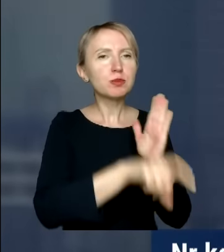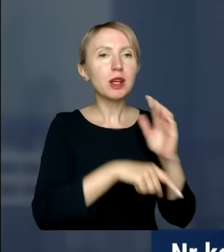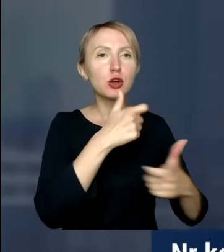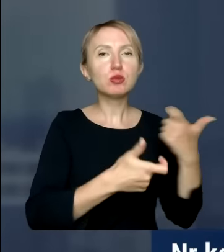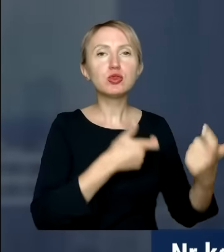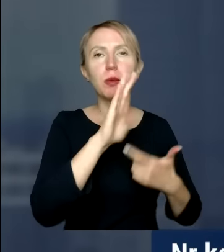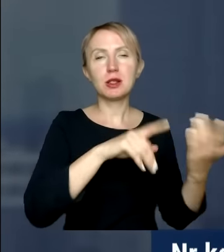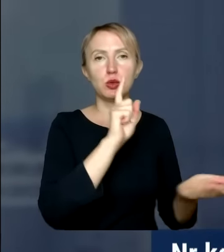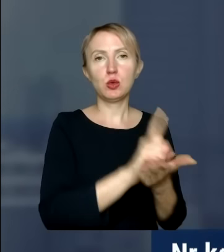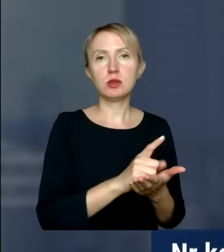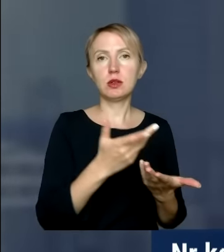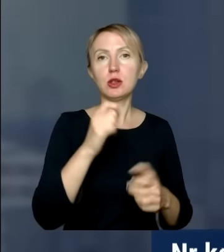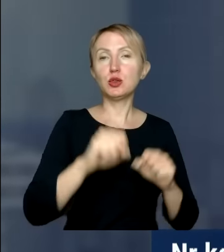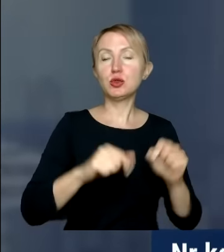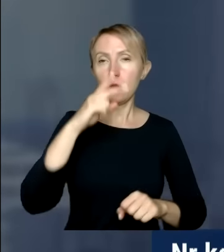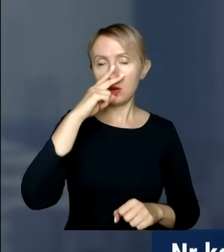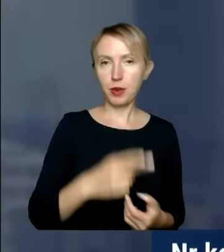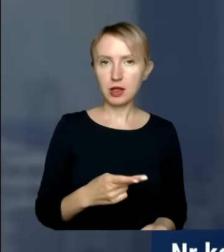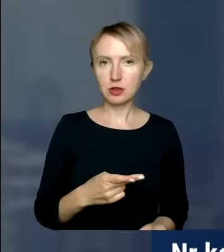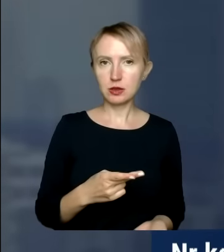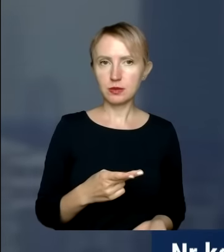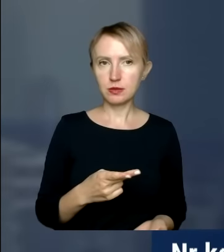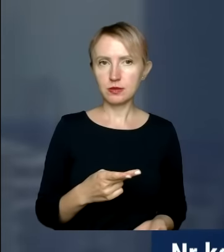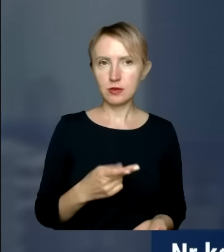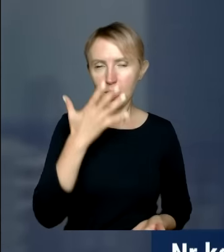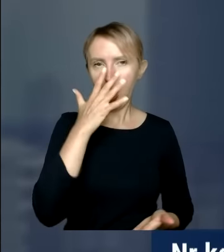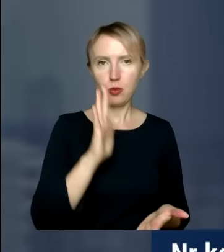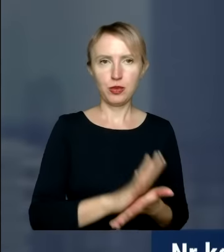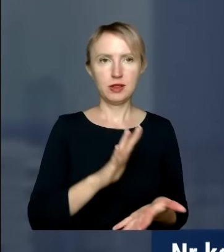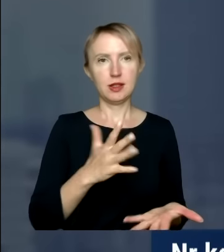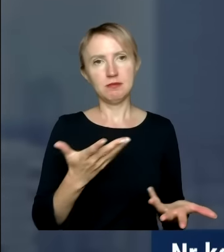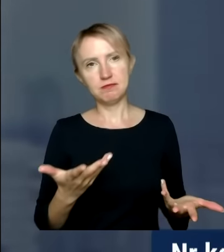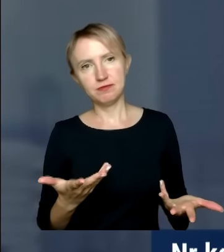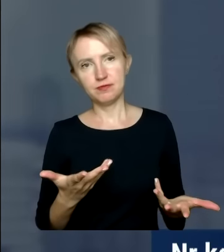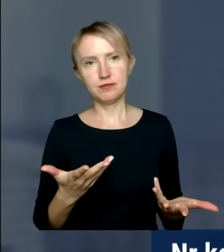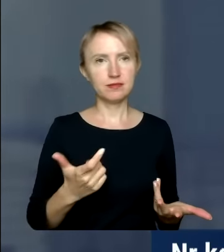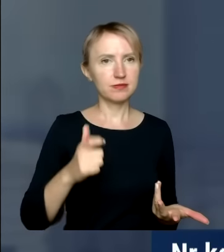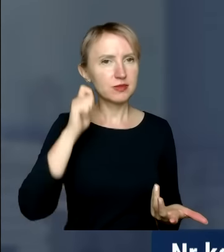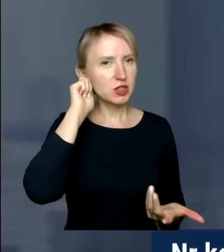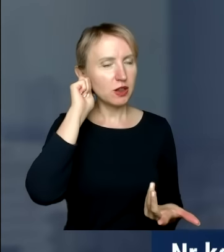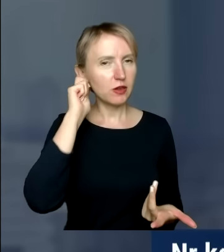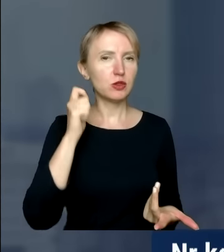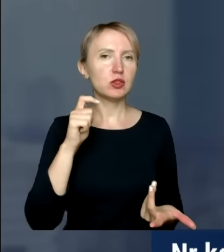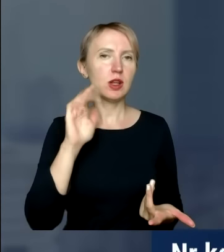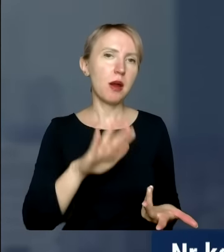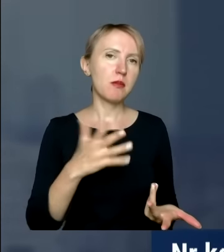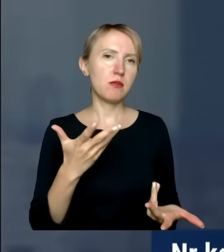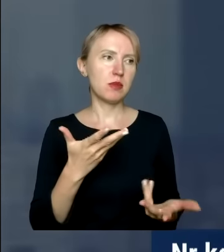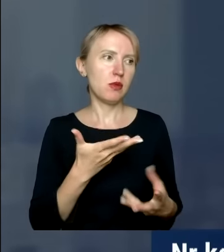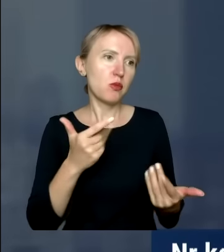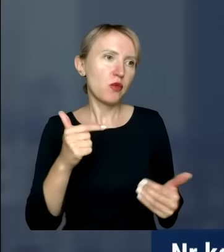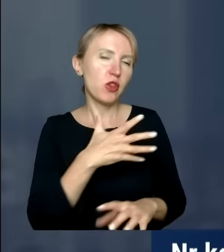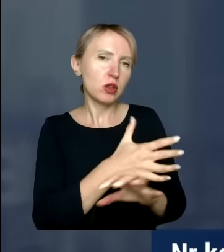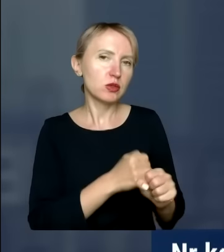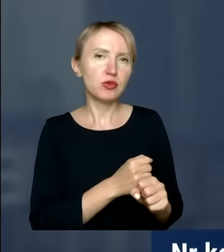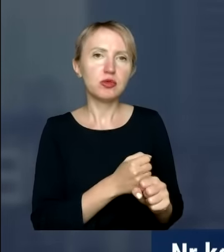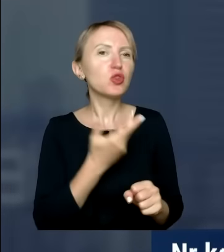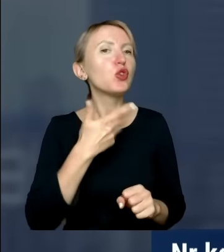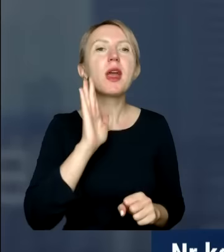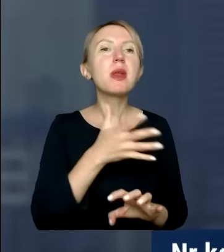No i potem taki sąd patrzy takie są opinie kurczę no tutaj dziewczyna no mają ją zamknąć No to może nie będą jej